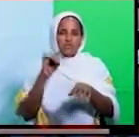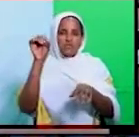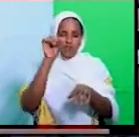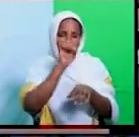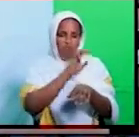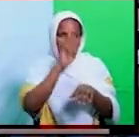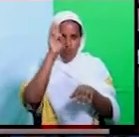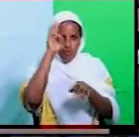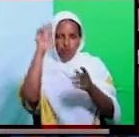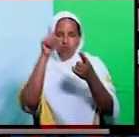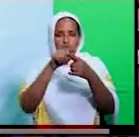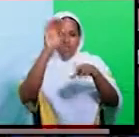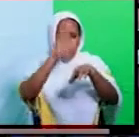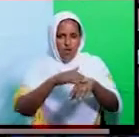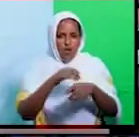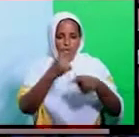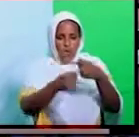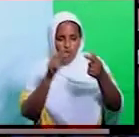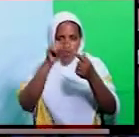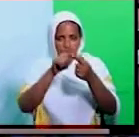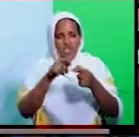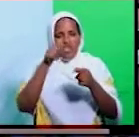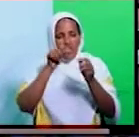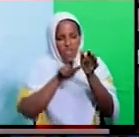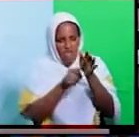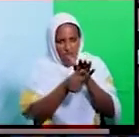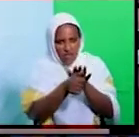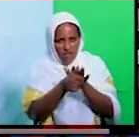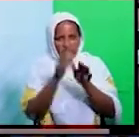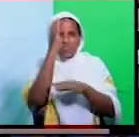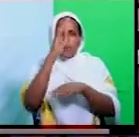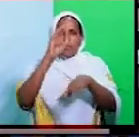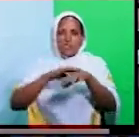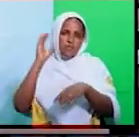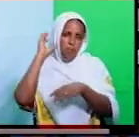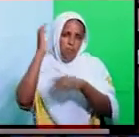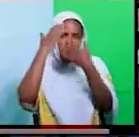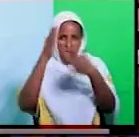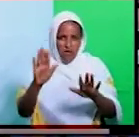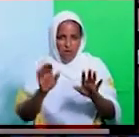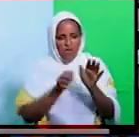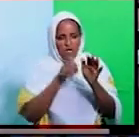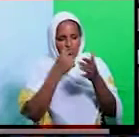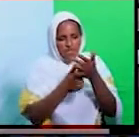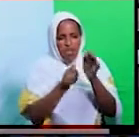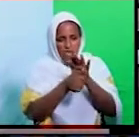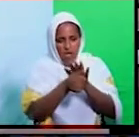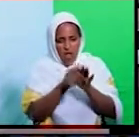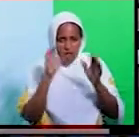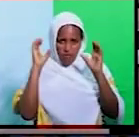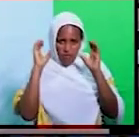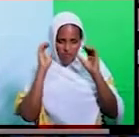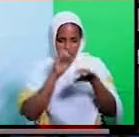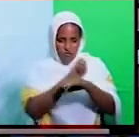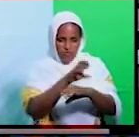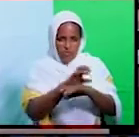ትክክል መረዳት አይቻልም። በጸሎተ ቅዳሴ ግን ልክ ጌታችን እንዳደረገ አንስ አባረከ ፈተተው ሀቦሙ ለልያሁ አርዳይሁ ብሎ